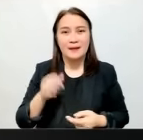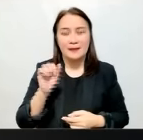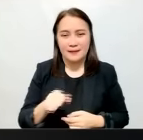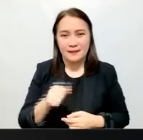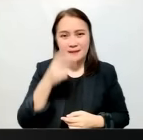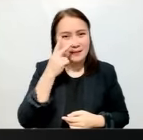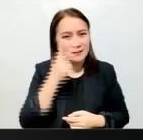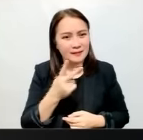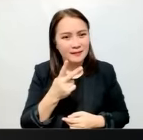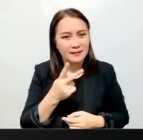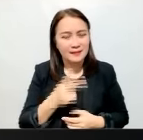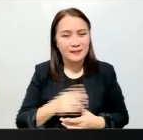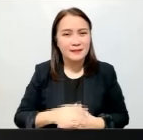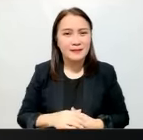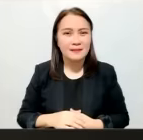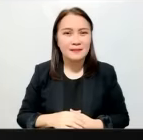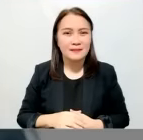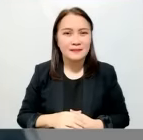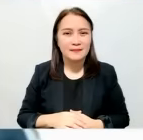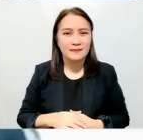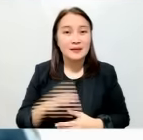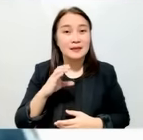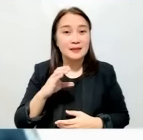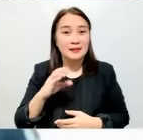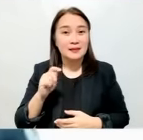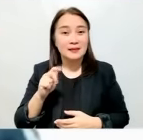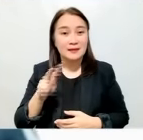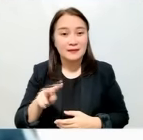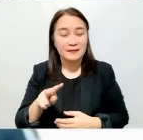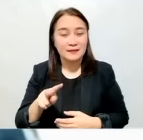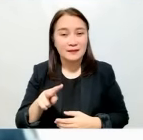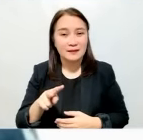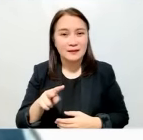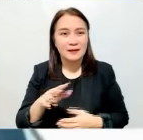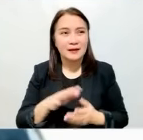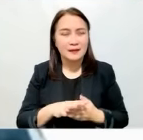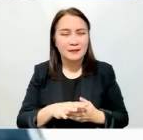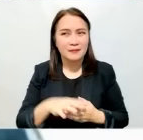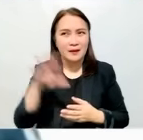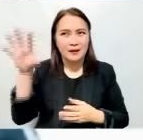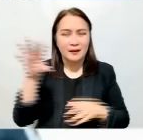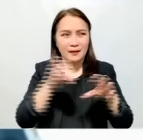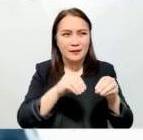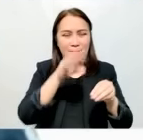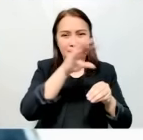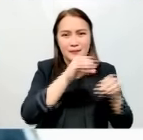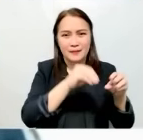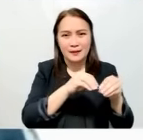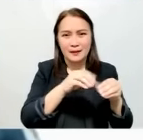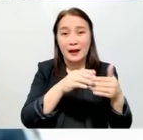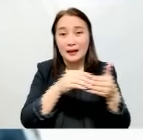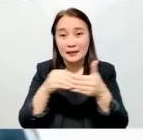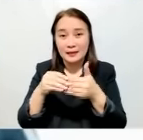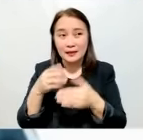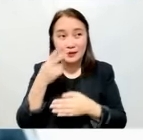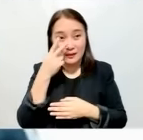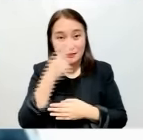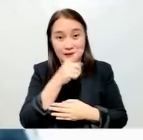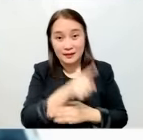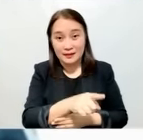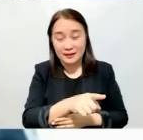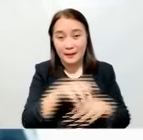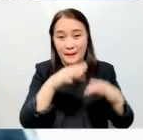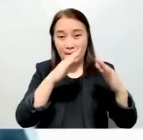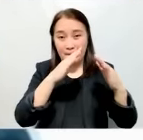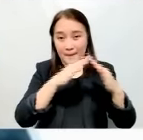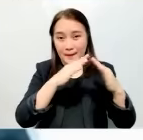na CCTV na pagtagpi-tagpi po namin. Nililid siya towards dun sa isang bahay kung